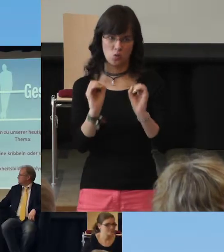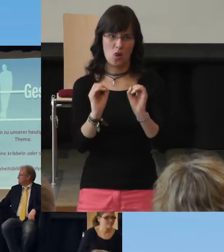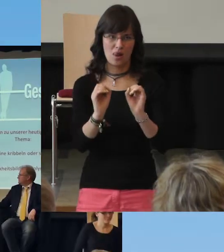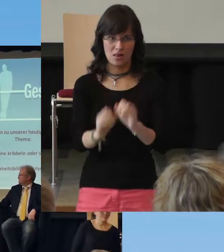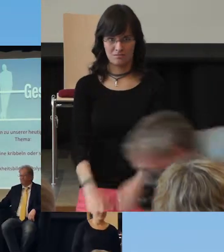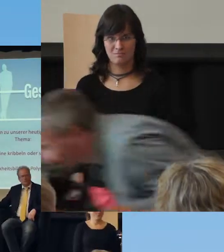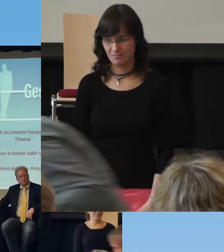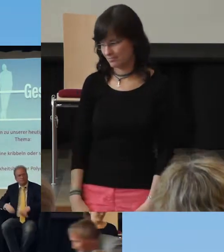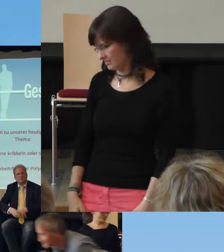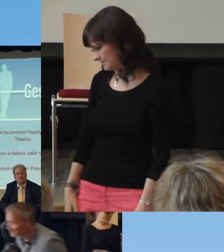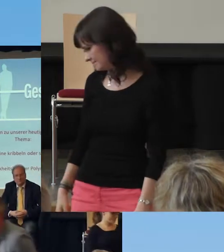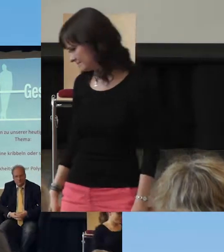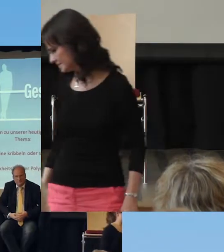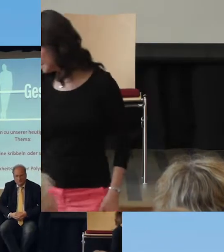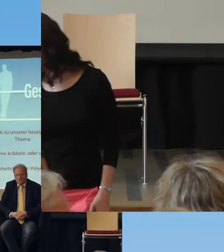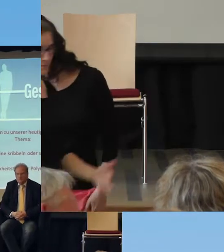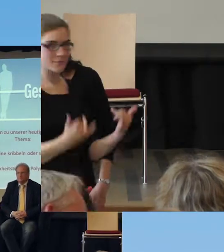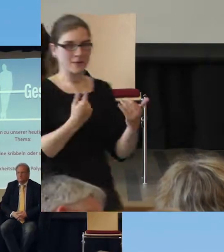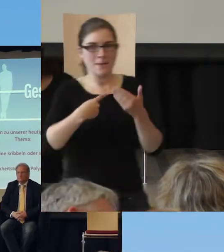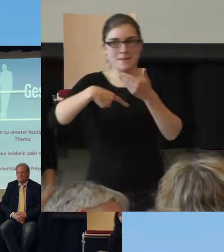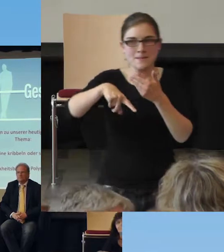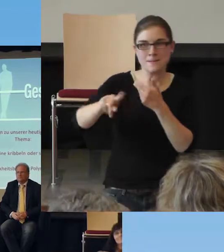Es geht aufs Ende zu ich komme schneller